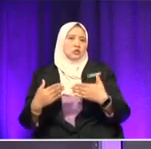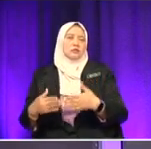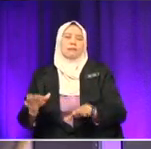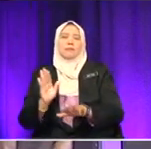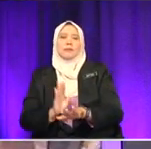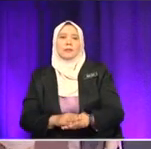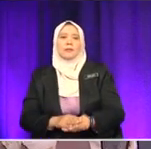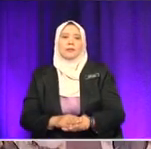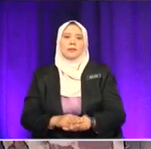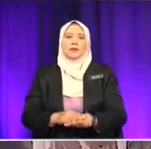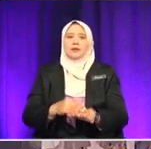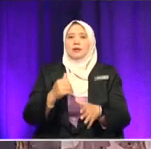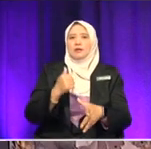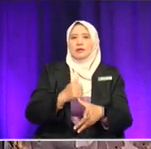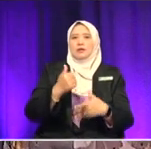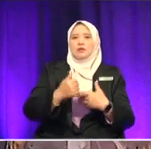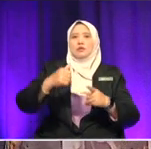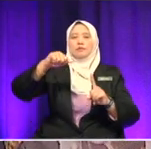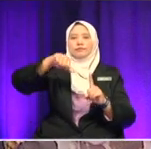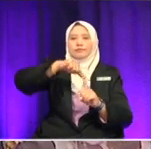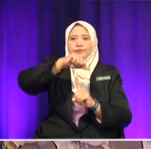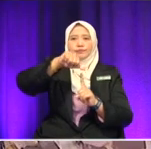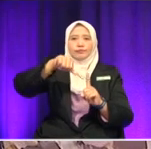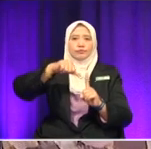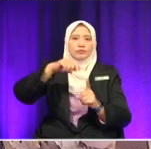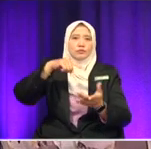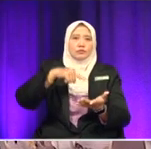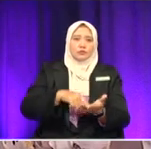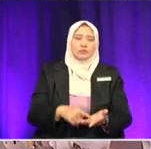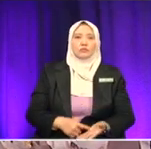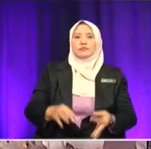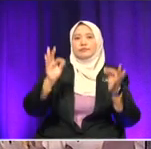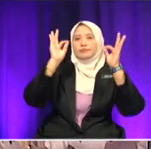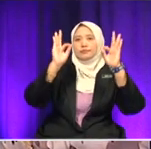ataupun apabila. Ini adalah format untuk menjawab definisi